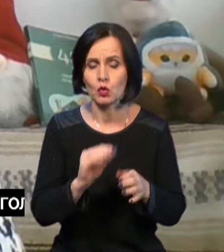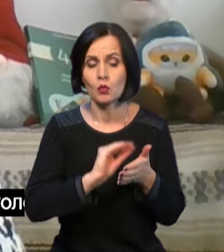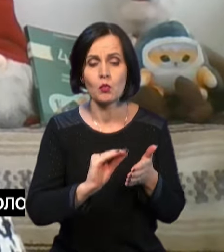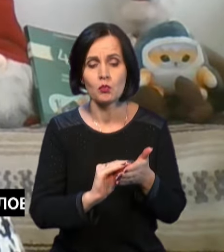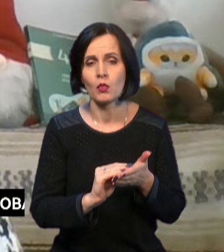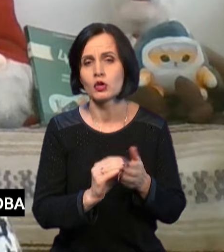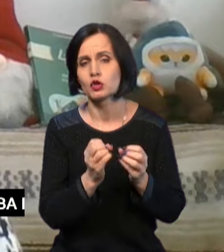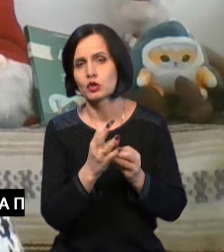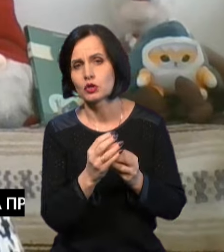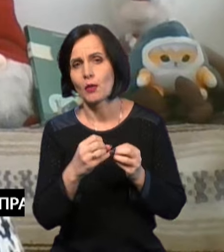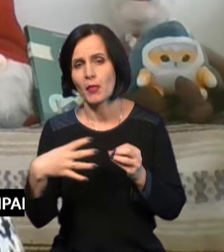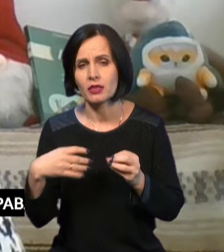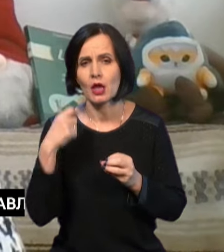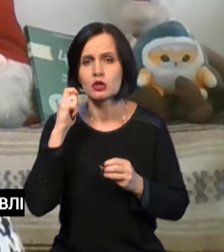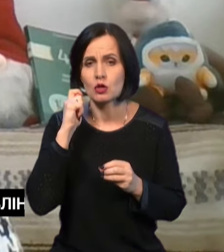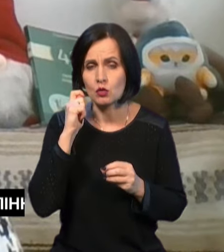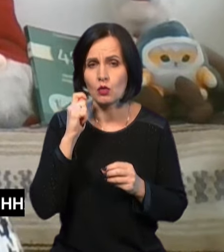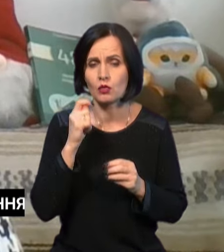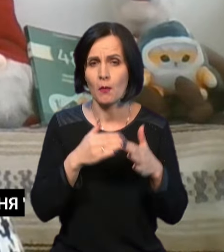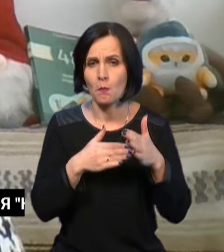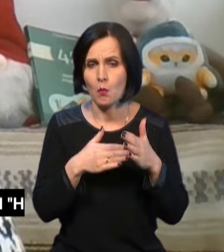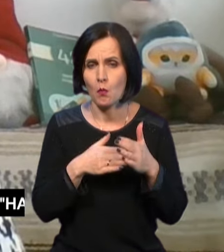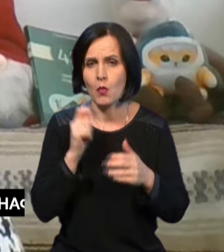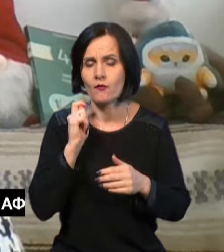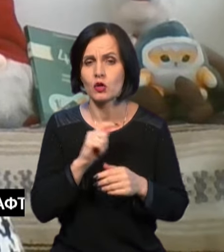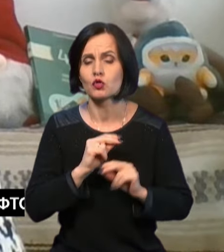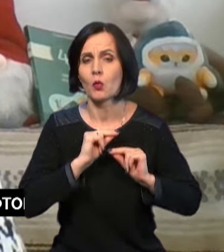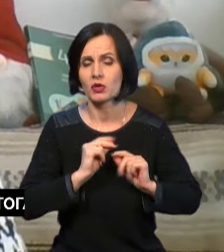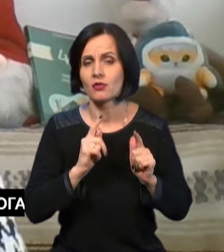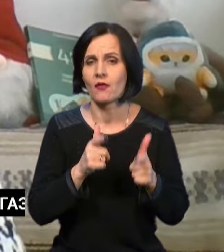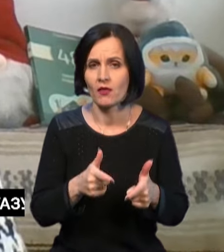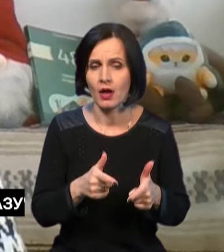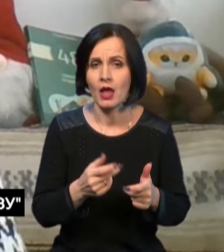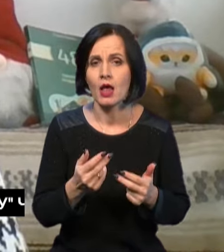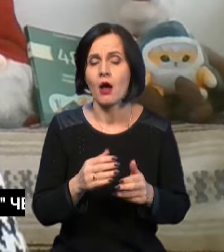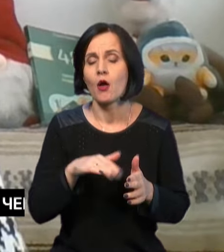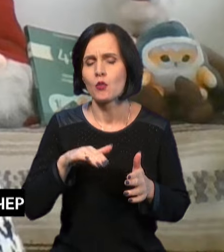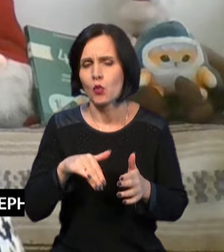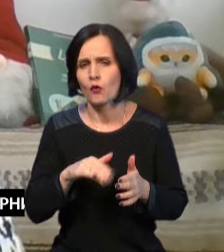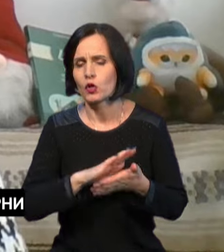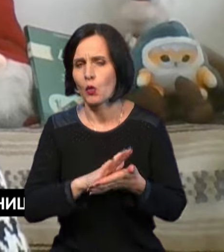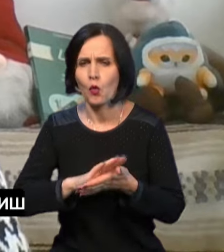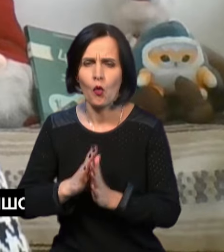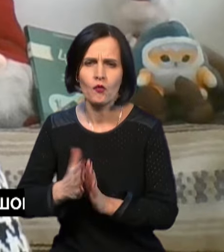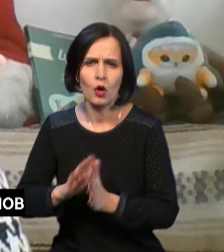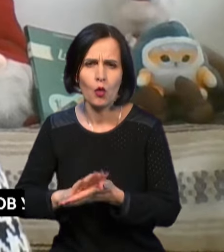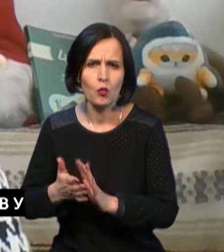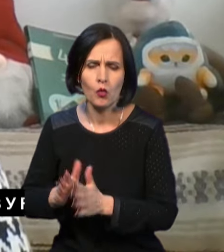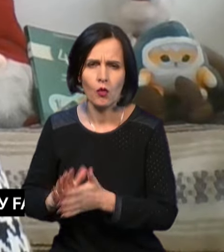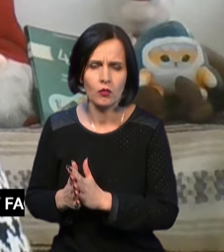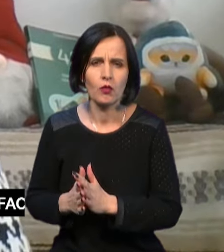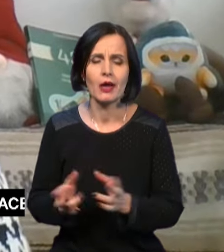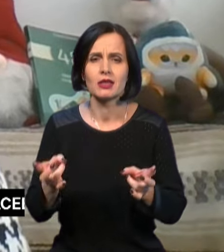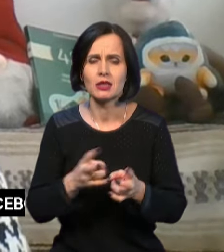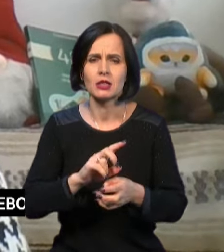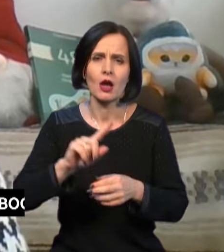що там 14-15 років мінімальний вік для того, щоб працевлаштуватися, далі йдуть умови, що треба